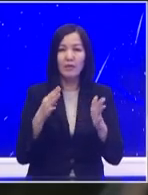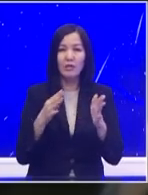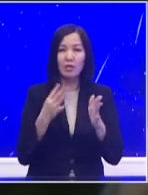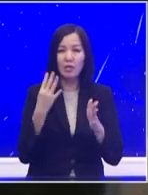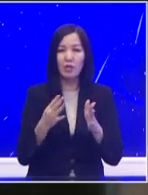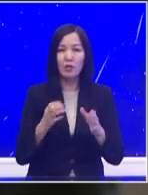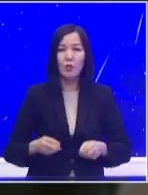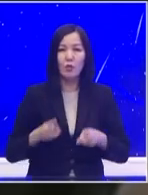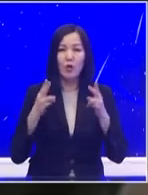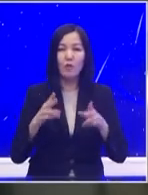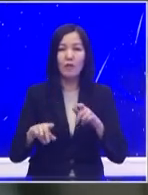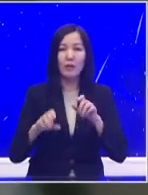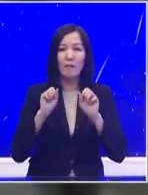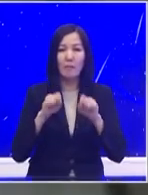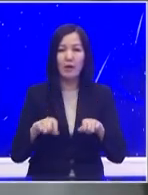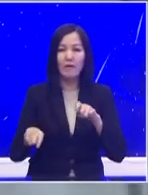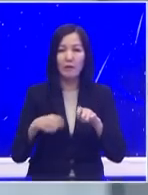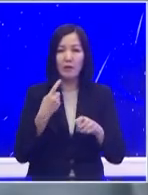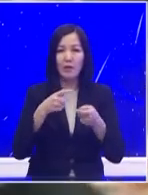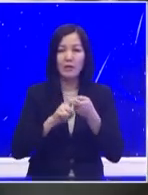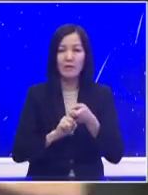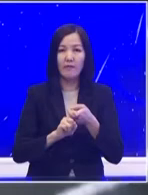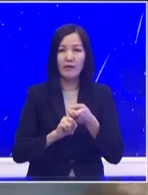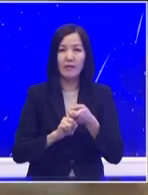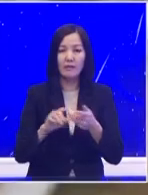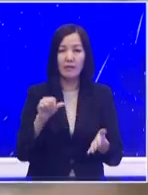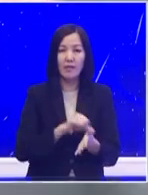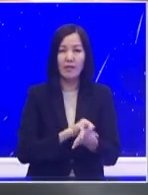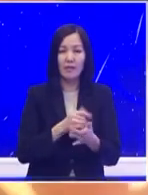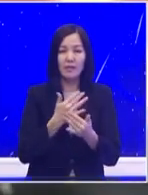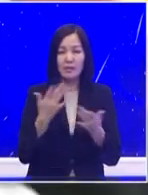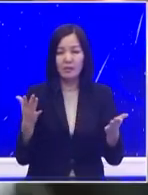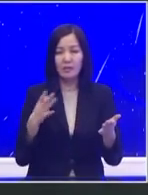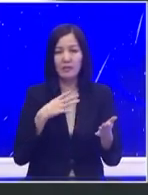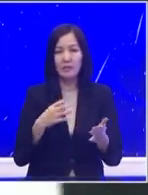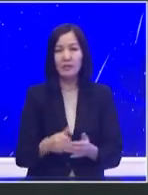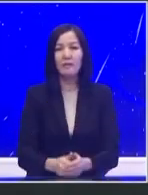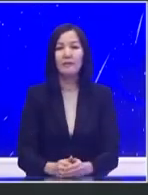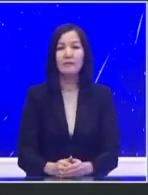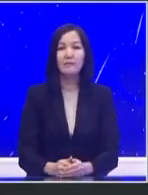уголовных правонарушения, связанных с незаконным оборотом наркотических средств.